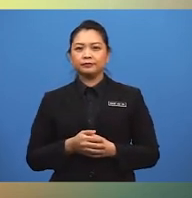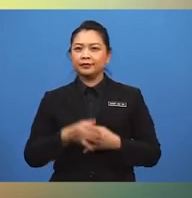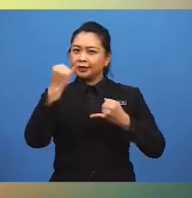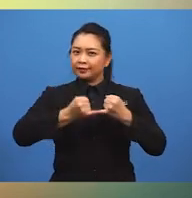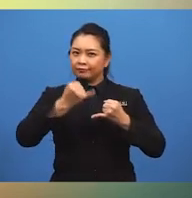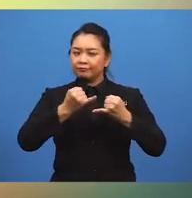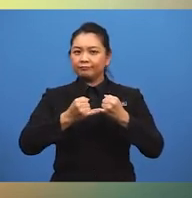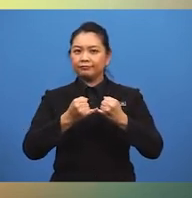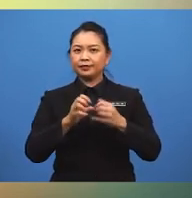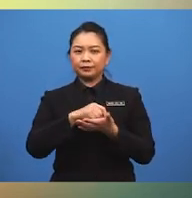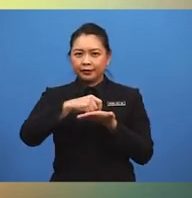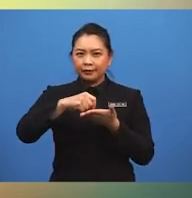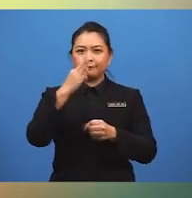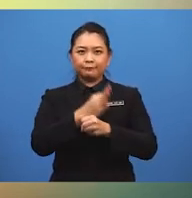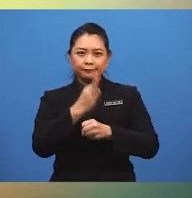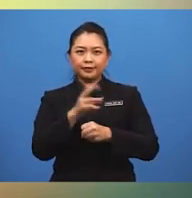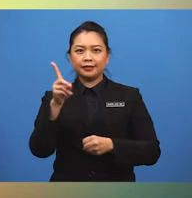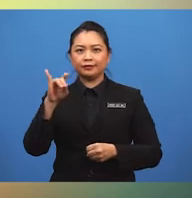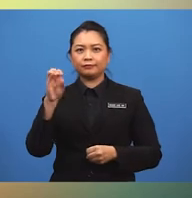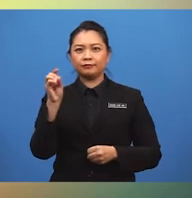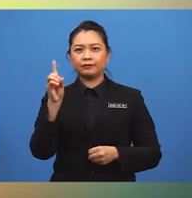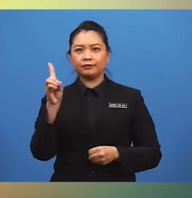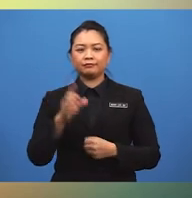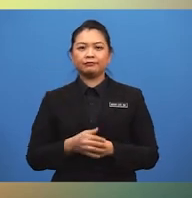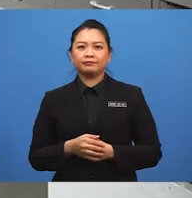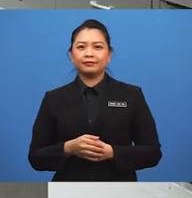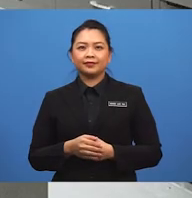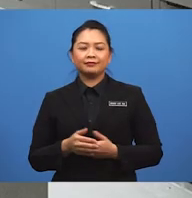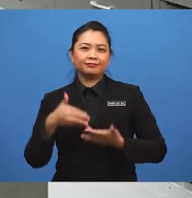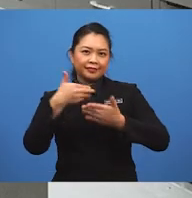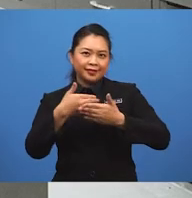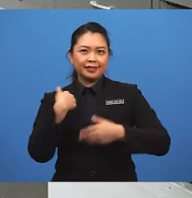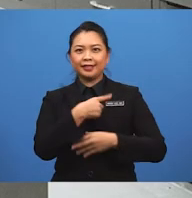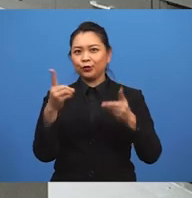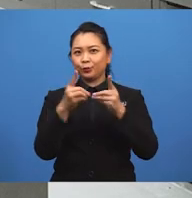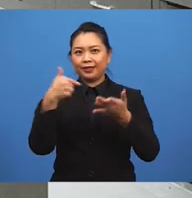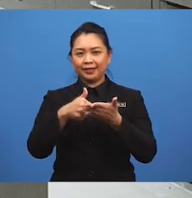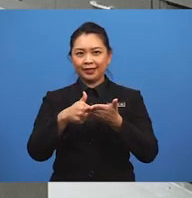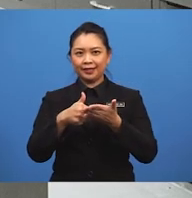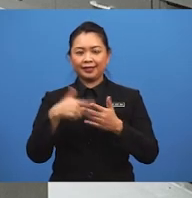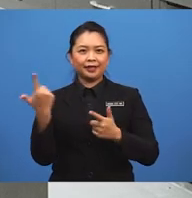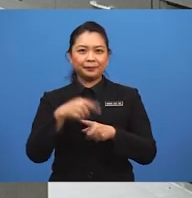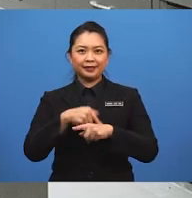dan akhir sekali menyatakan fungsi diod. Sehingga